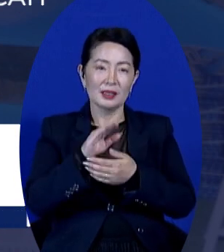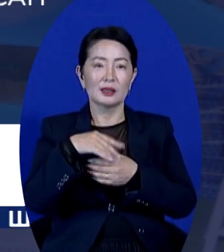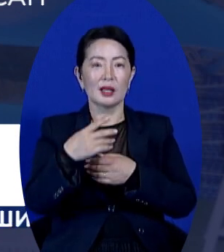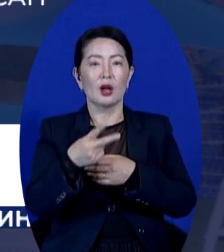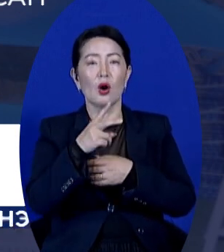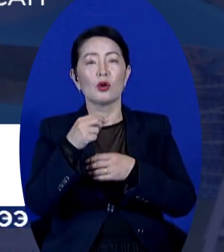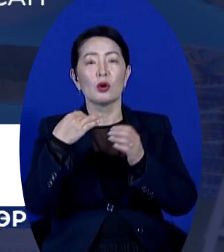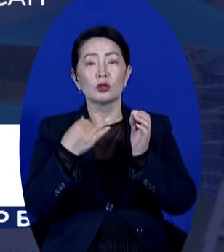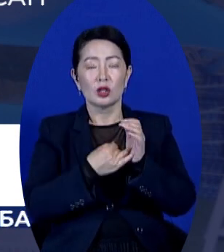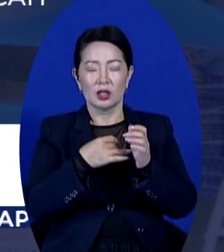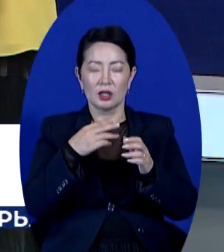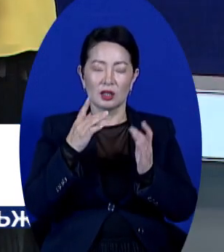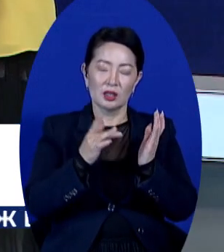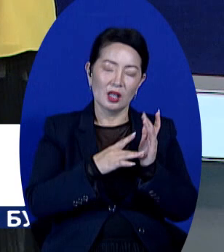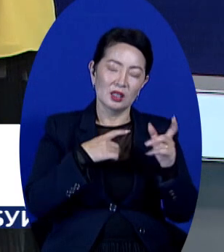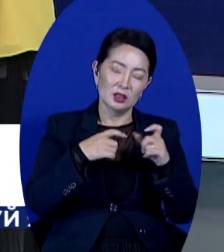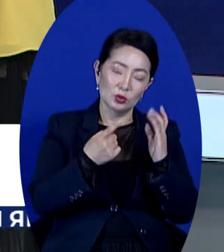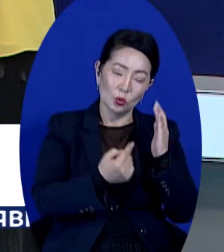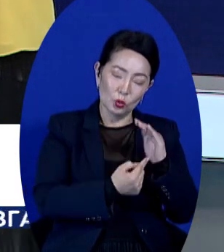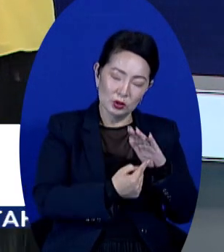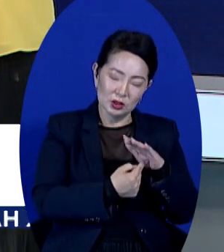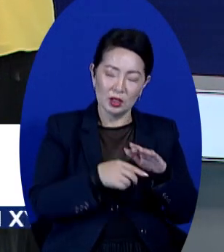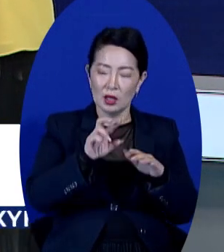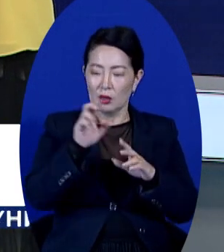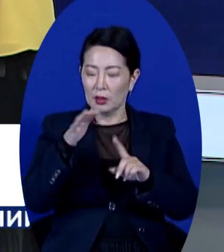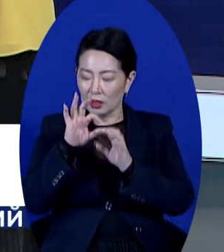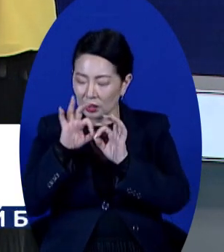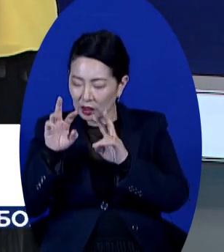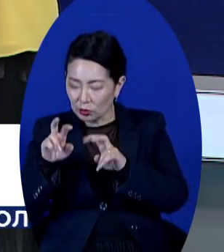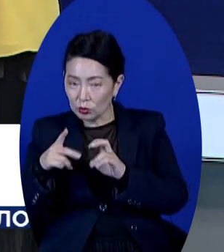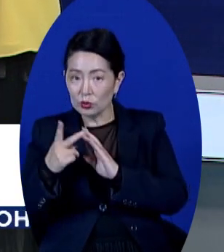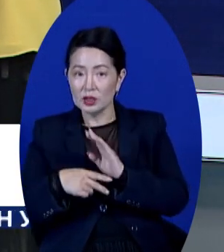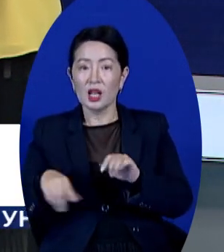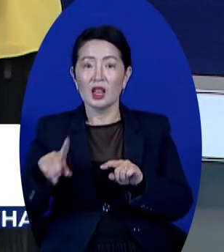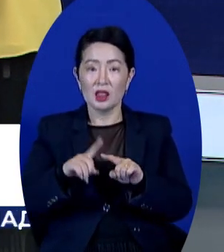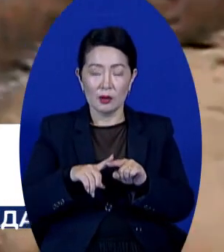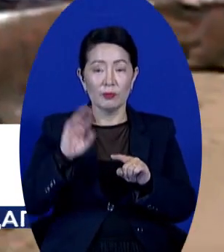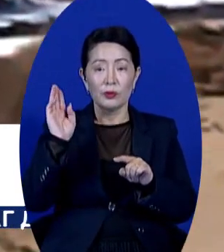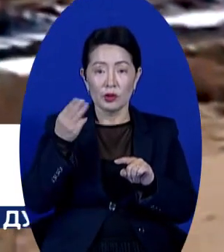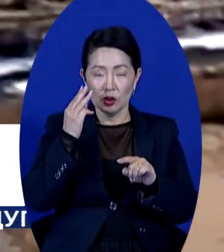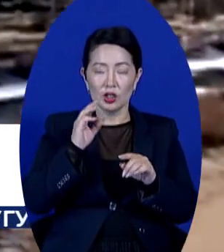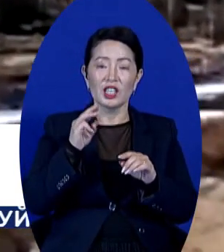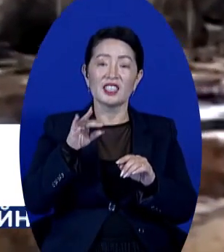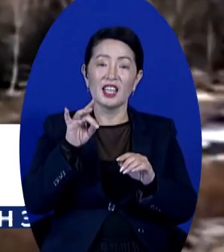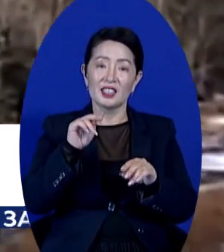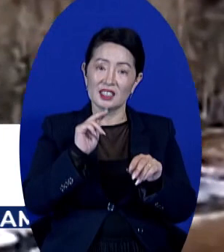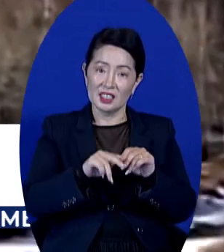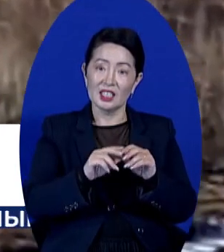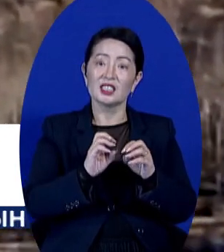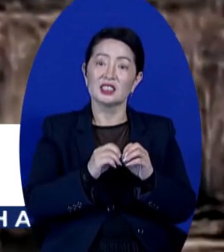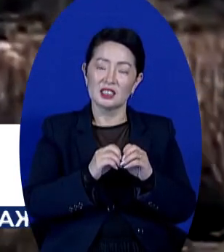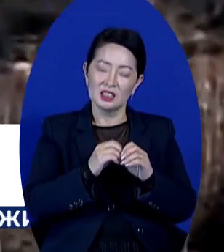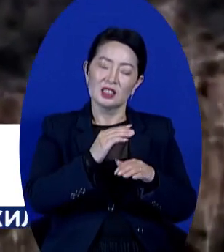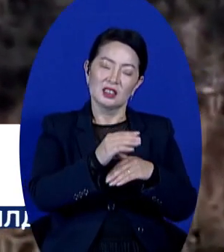2007 онд техник эдийн засгийн үндэслэл байгаль орчны нөлөөллийн наривчилсан үнэлгээний нэмэлт тодтоглолыг тендер шалгаруулсан. За гисэн